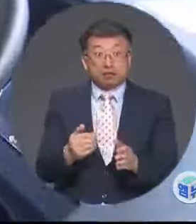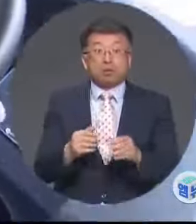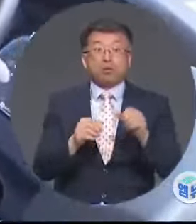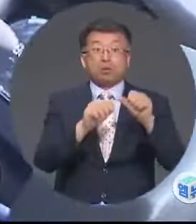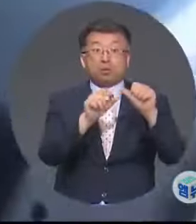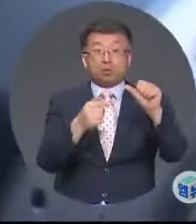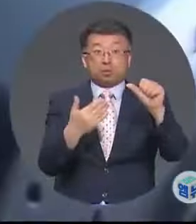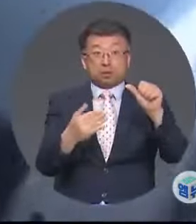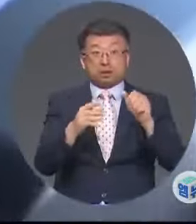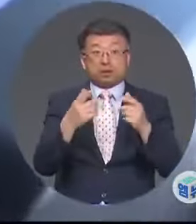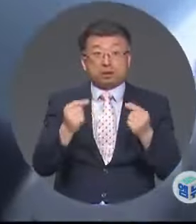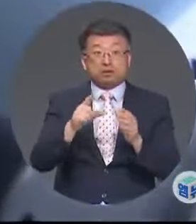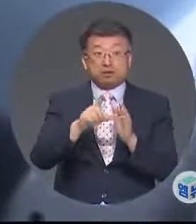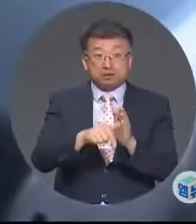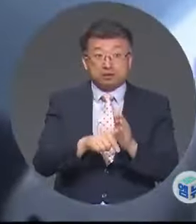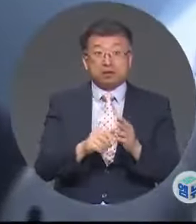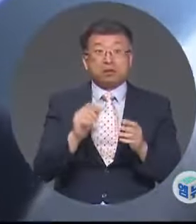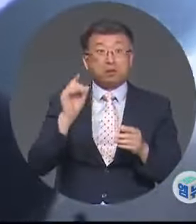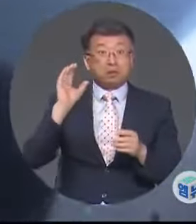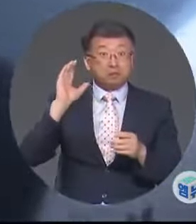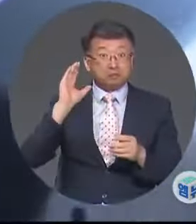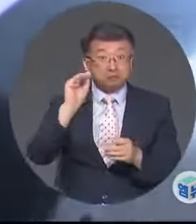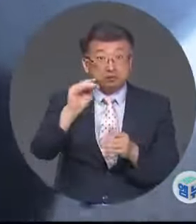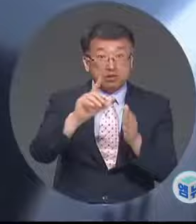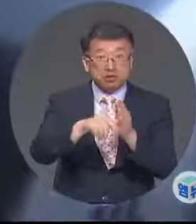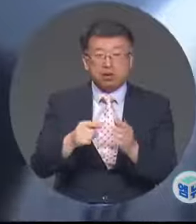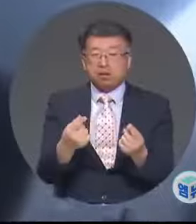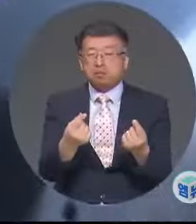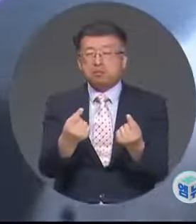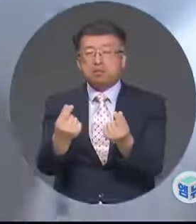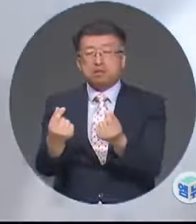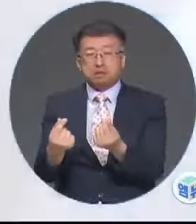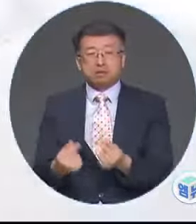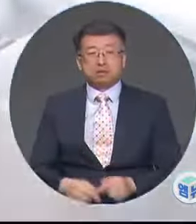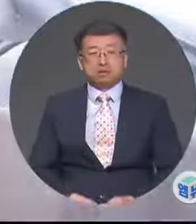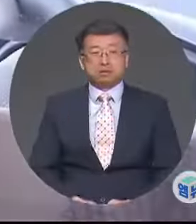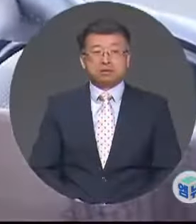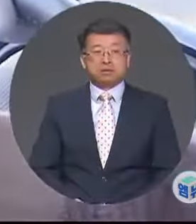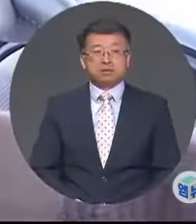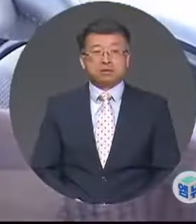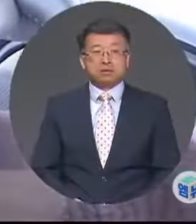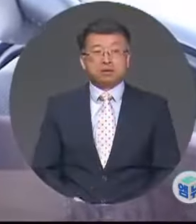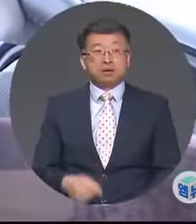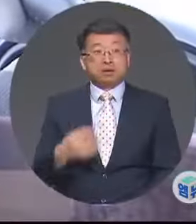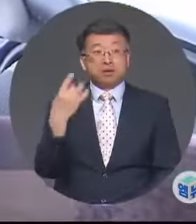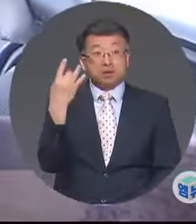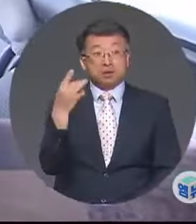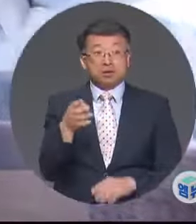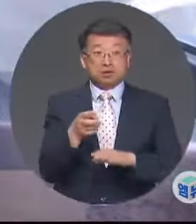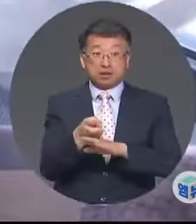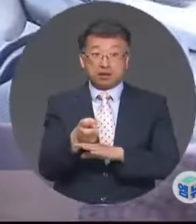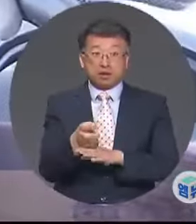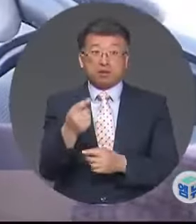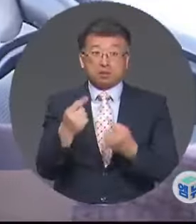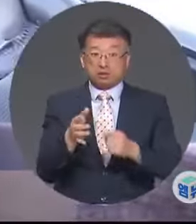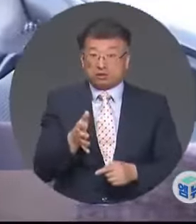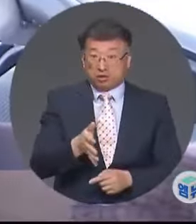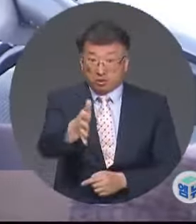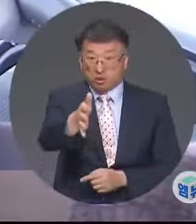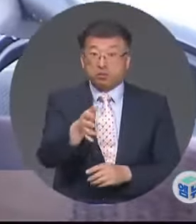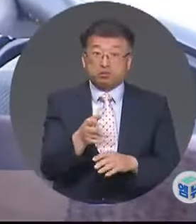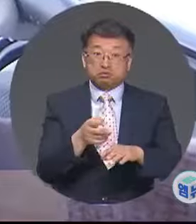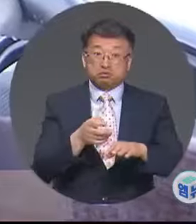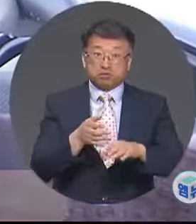9일 같은 시각에 출발한 버스와 거의 비슷했습니다. 기존 차로보다 이게 전용